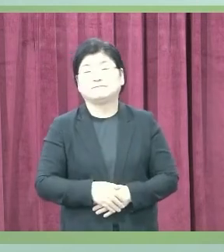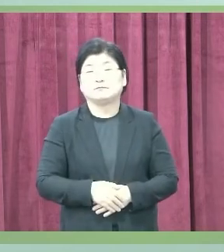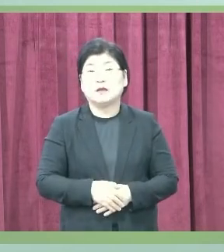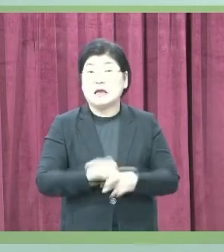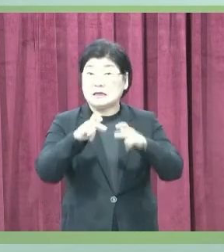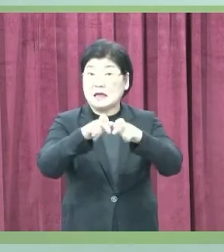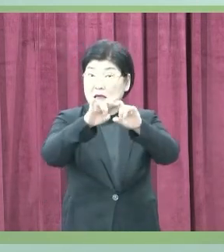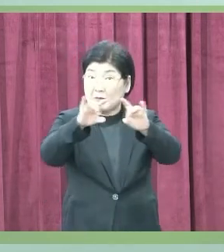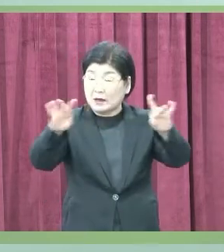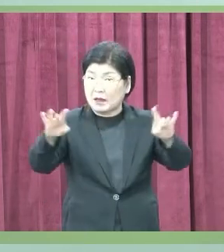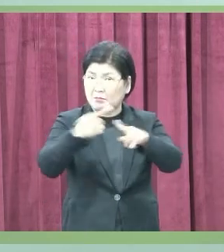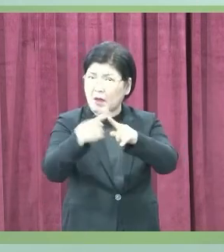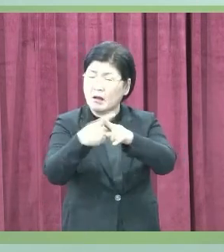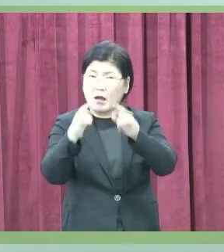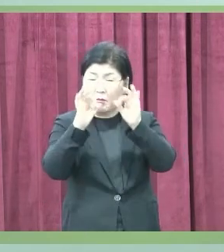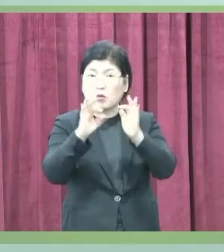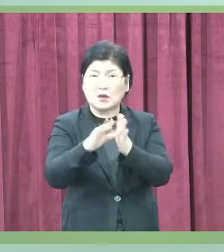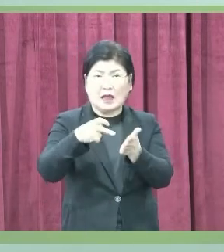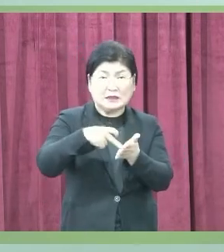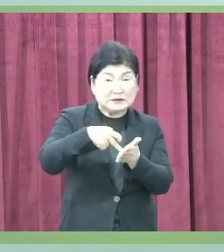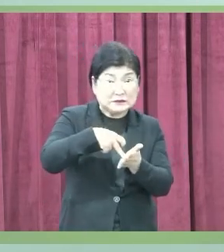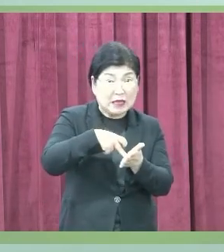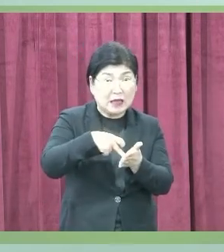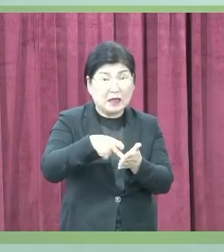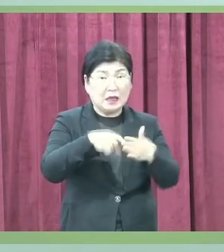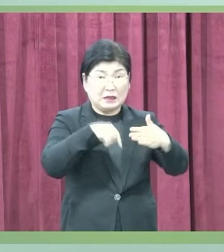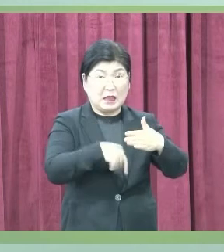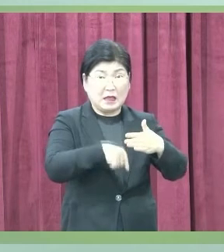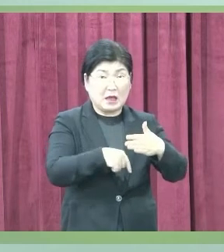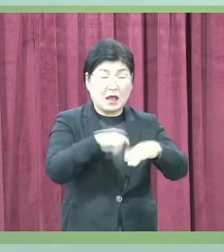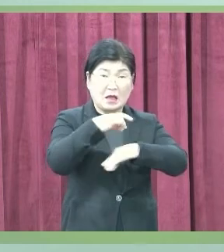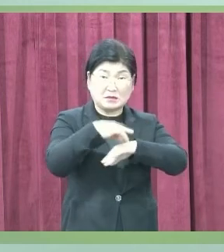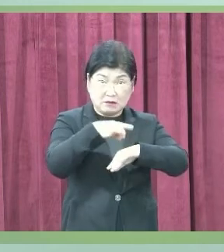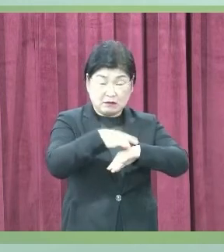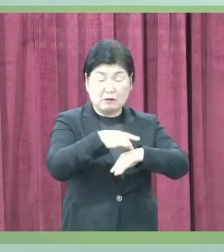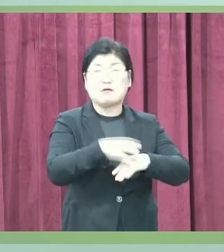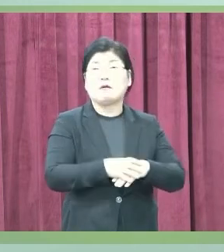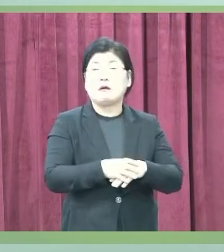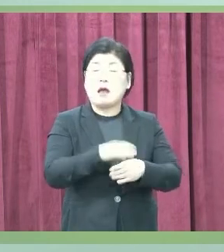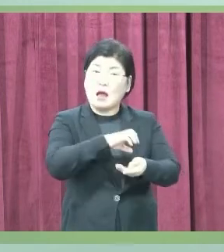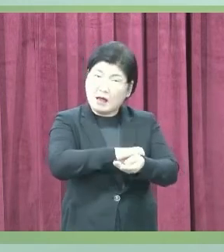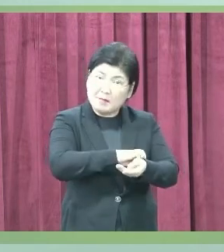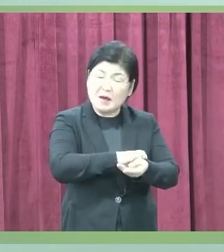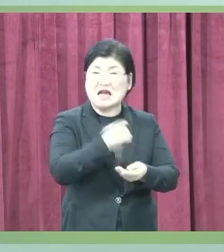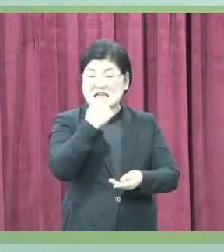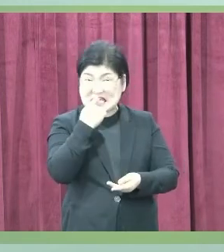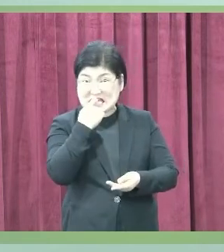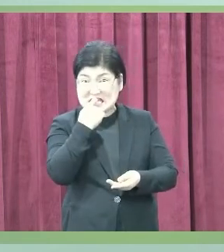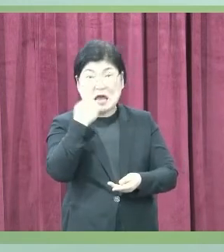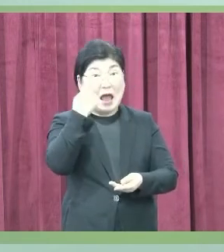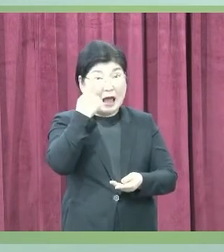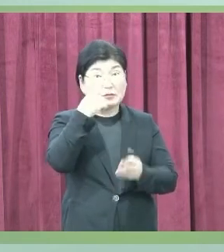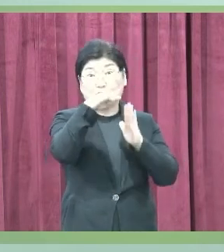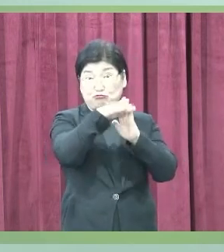장애 유형별로 보면 지체는 내과, 정형외과, 한방, 치과, 안과의